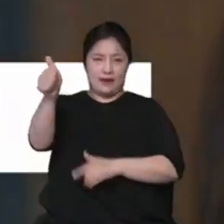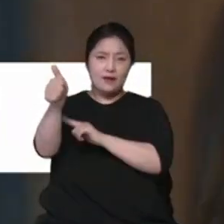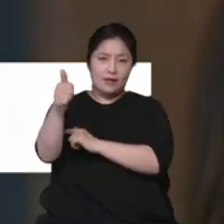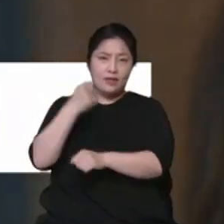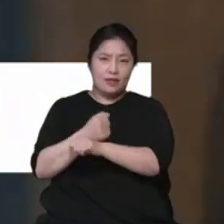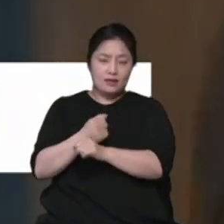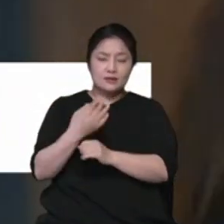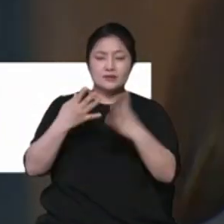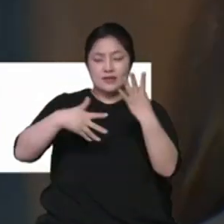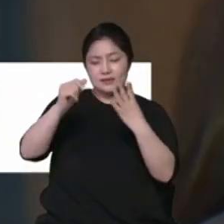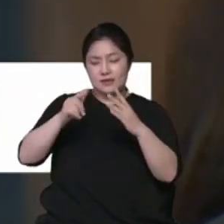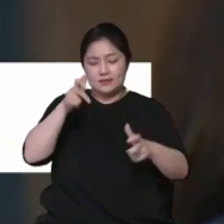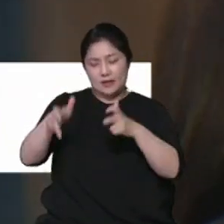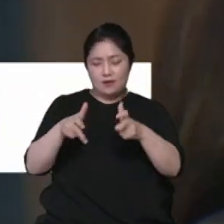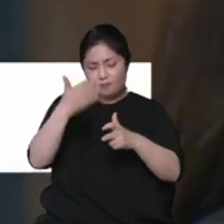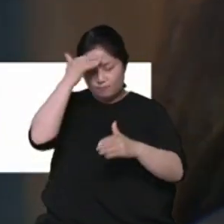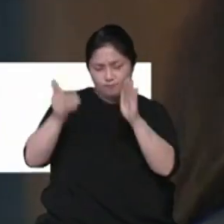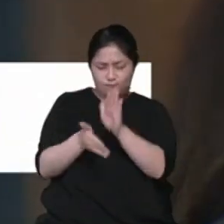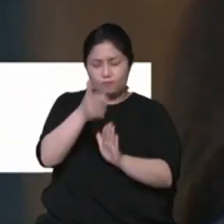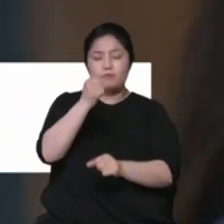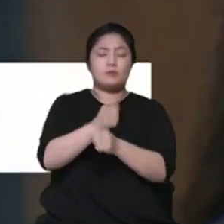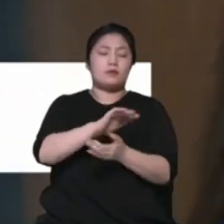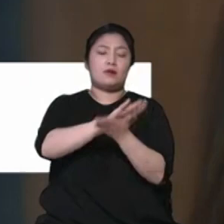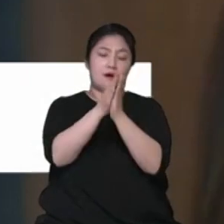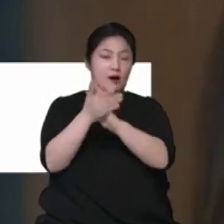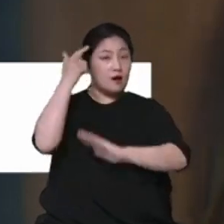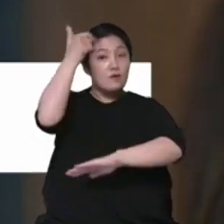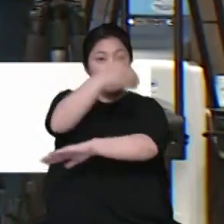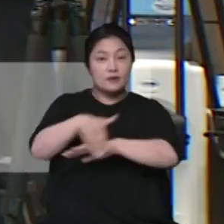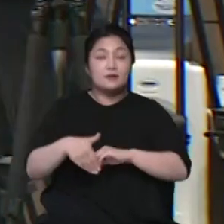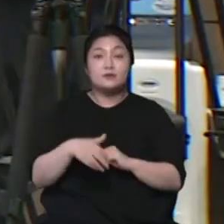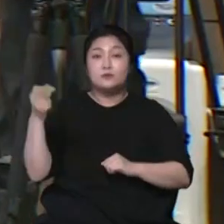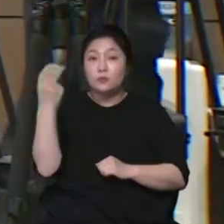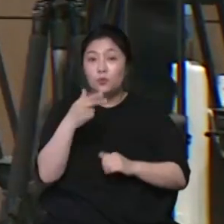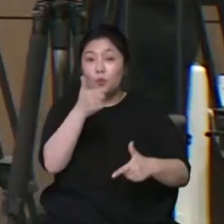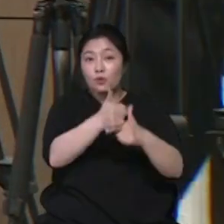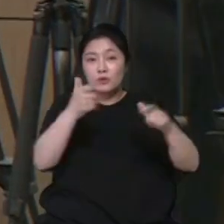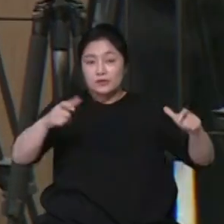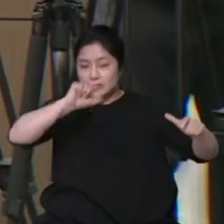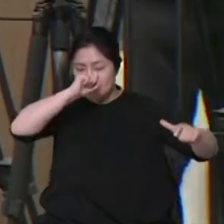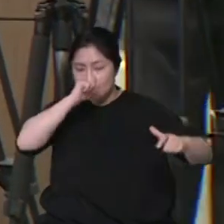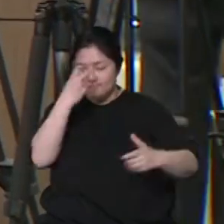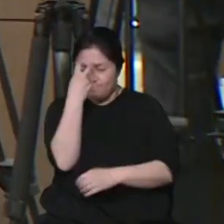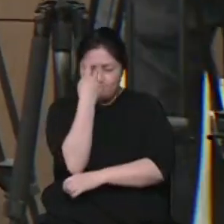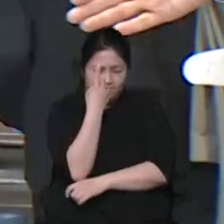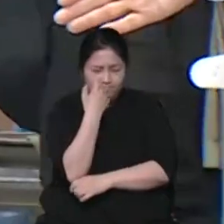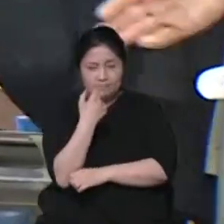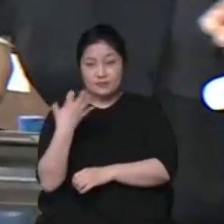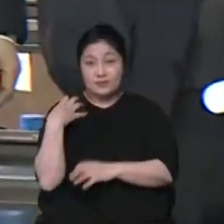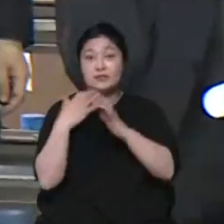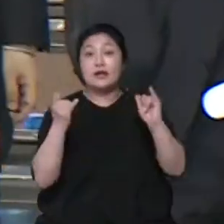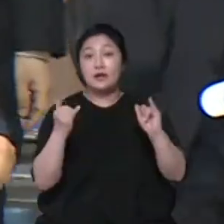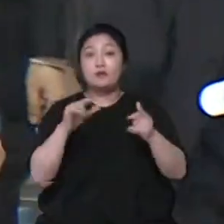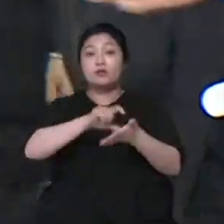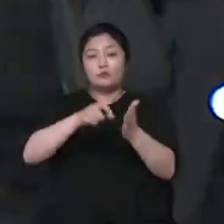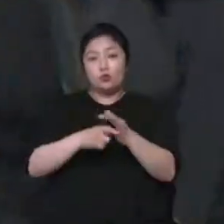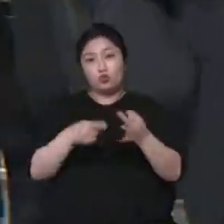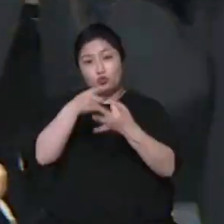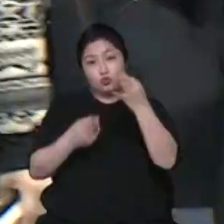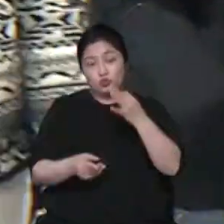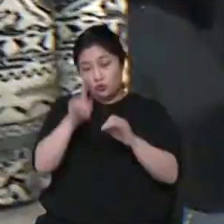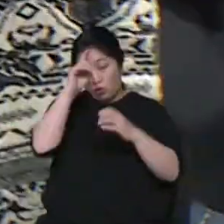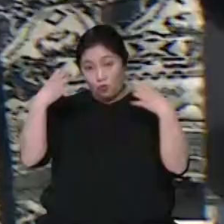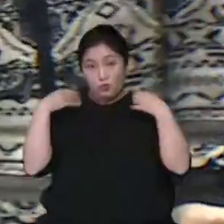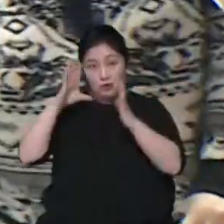전남을 4차 산업 수도로 발전시키겠다고 밝혔습니다. 특히 호남 예산 지킴이로 불렸던 만큼 윤석열